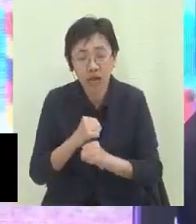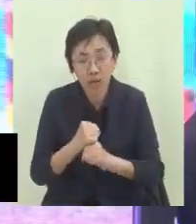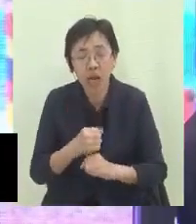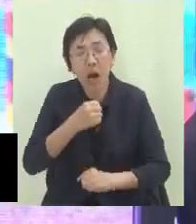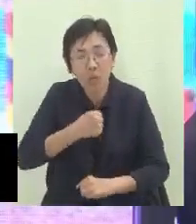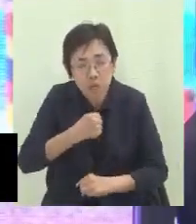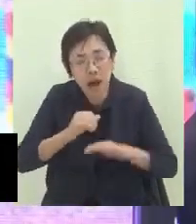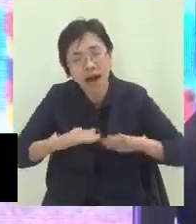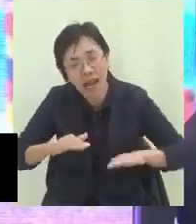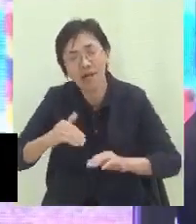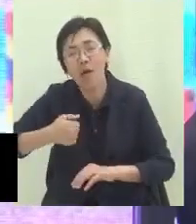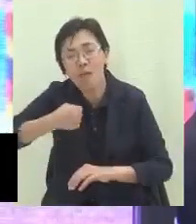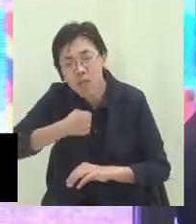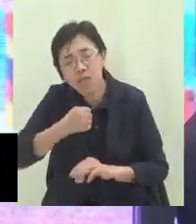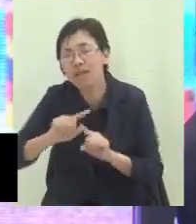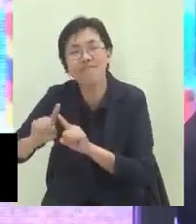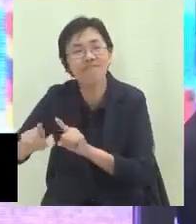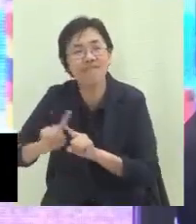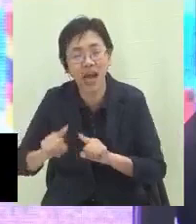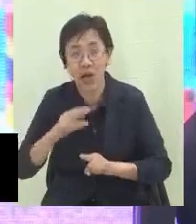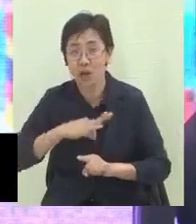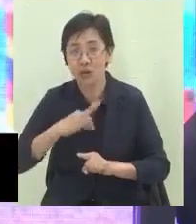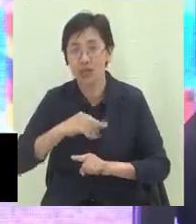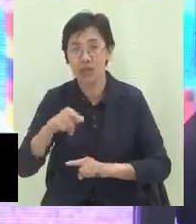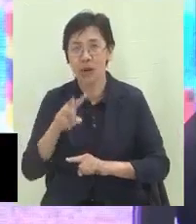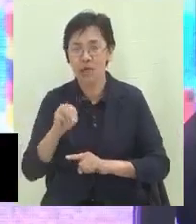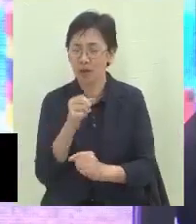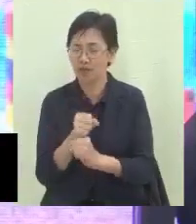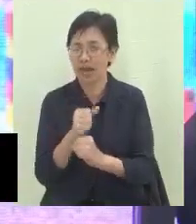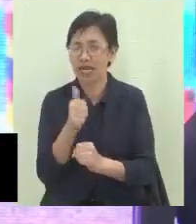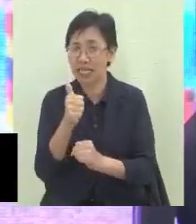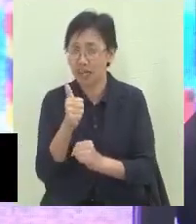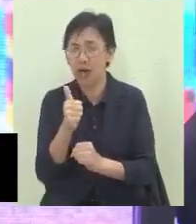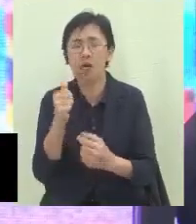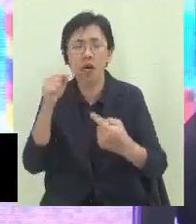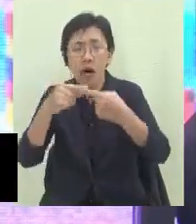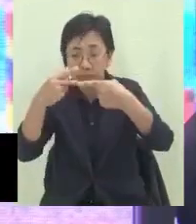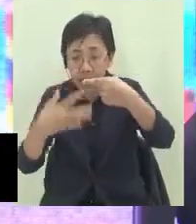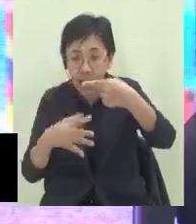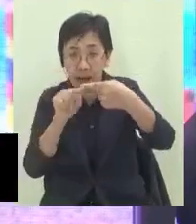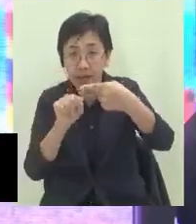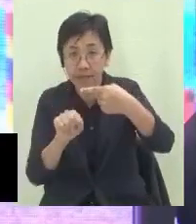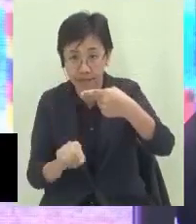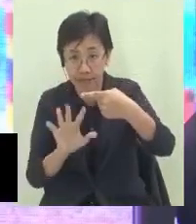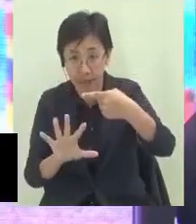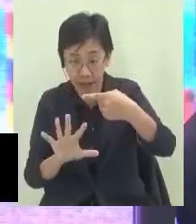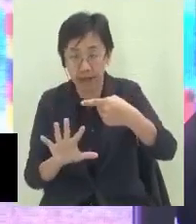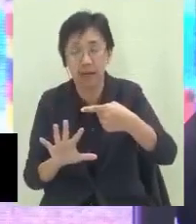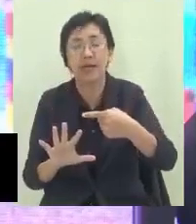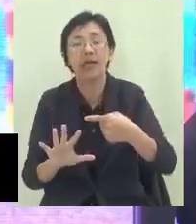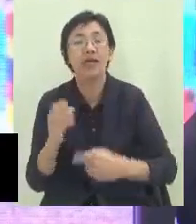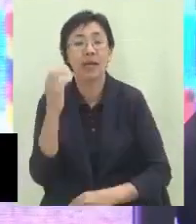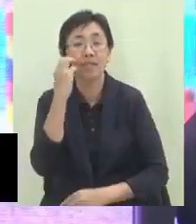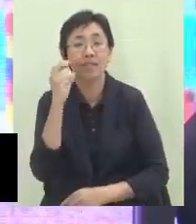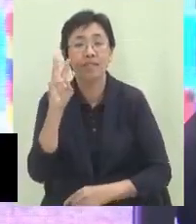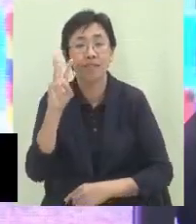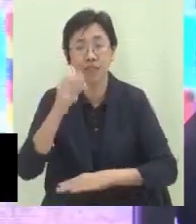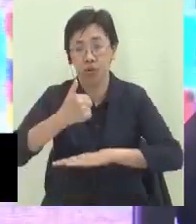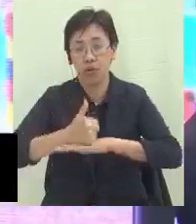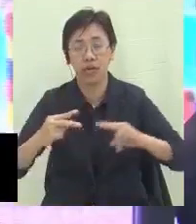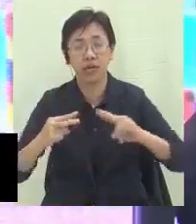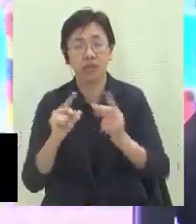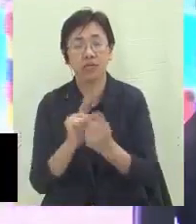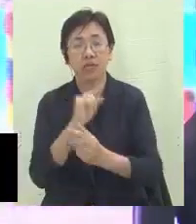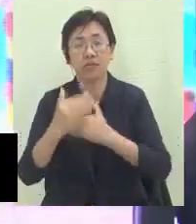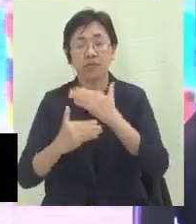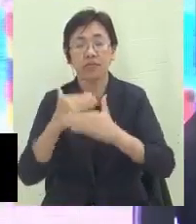พึงใจในพมด้านคนพิการ5ประการที่ท่านวราวุฒิศิลปะอาชาท่านรัฐมนตรีว่าการกระทรวงการพัฒนา